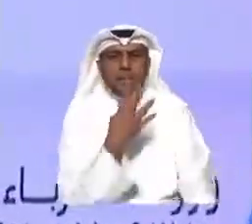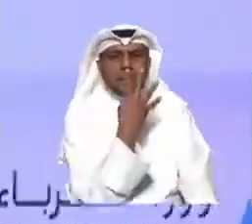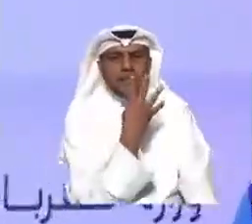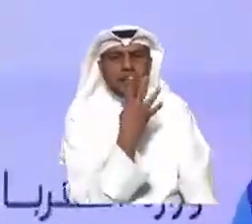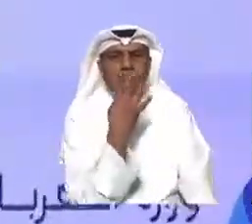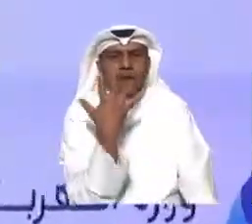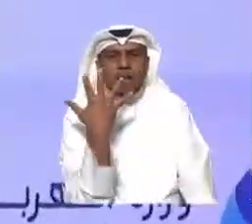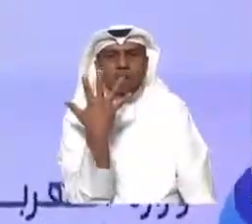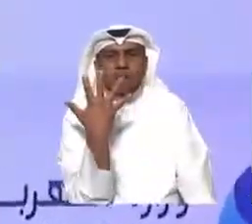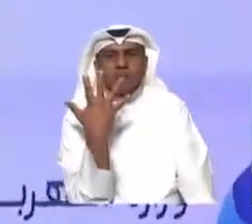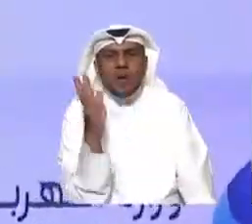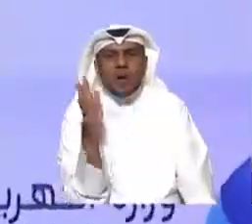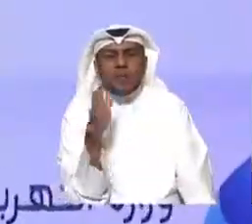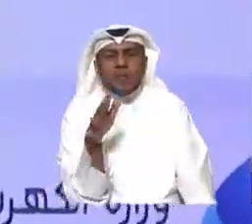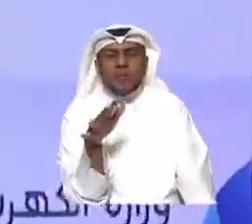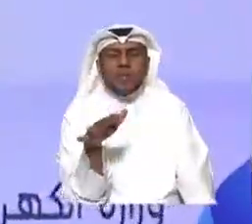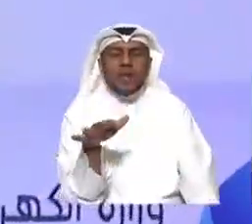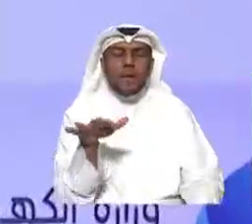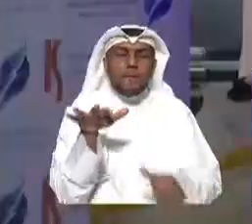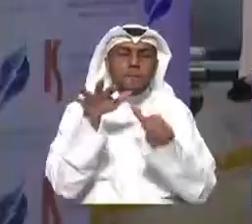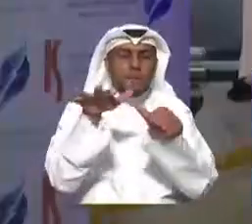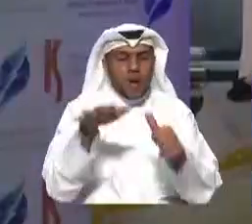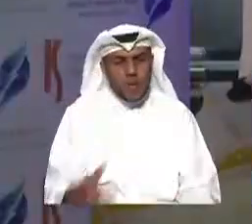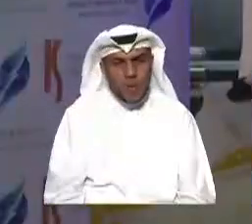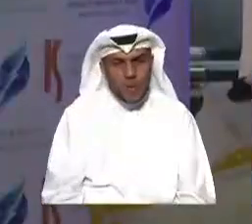4550 مليون جالون إمبراطوري.